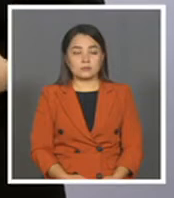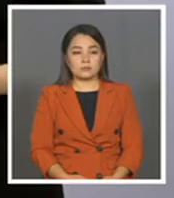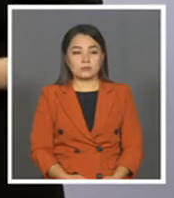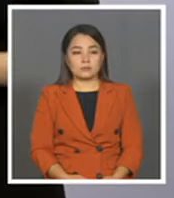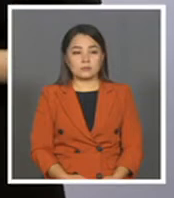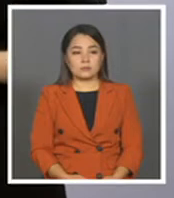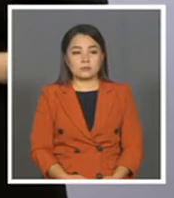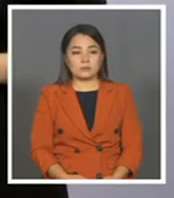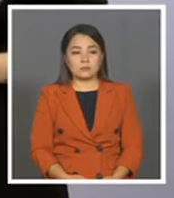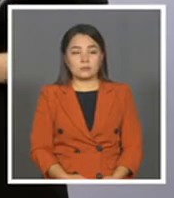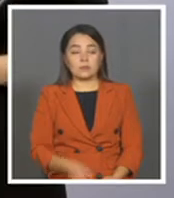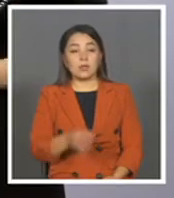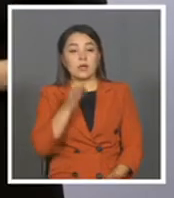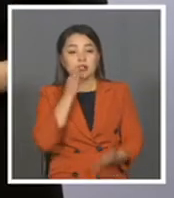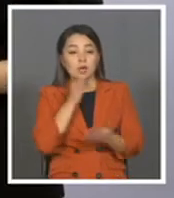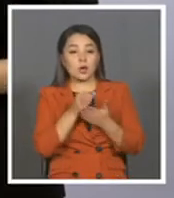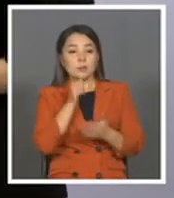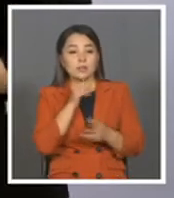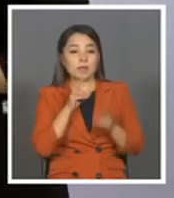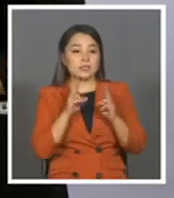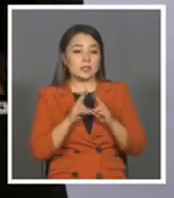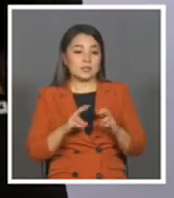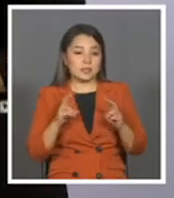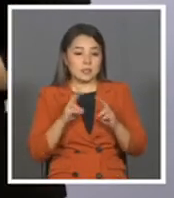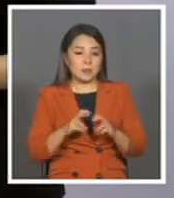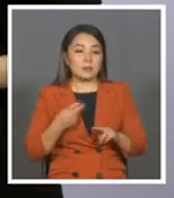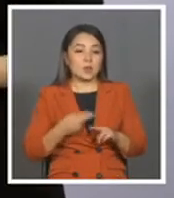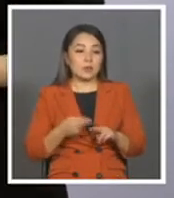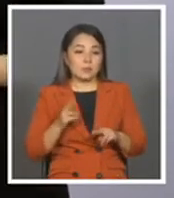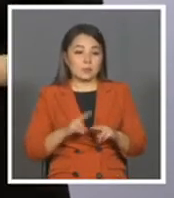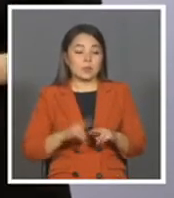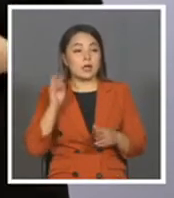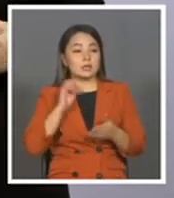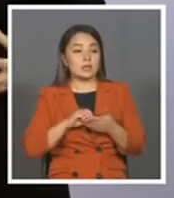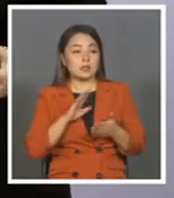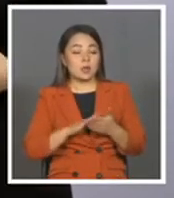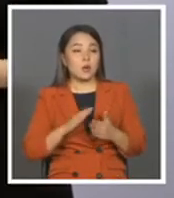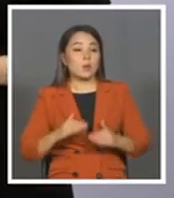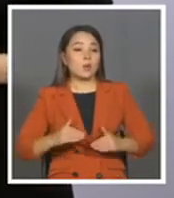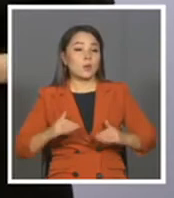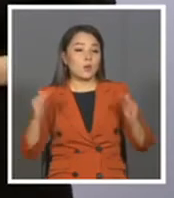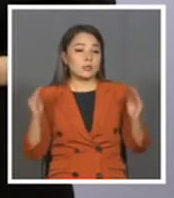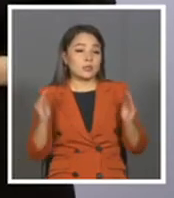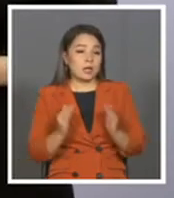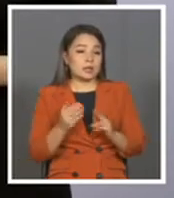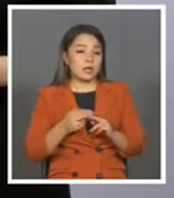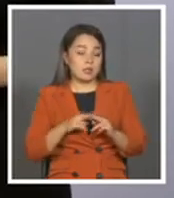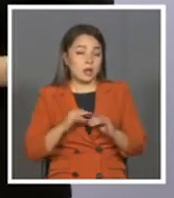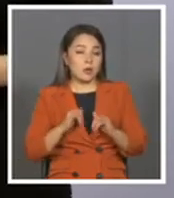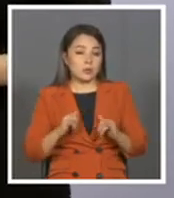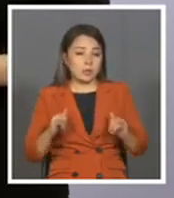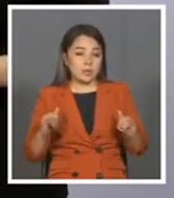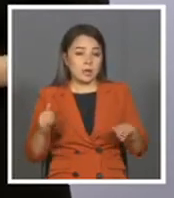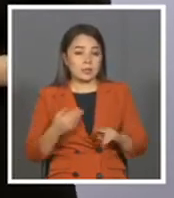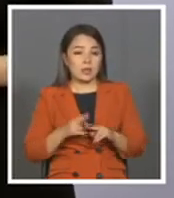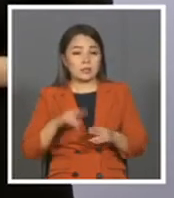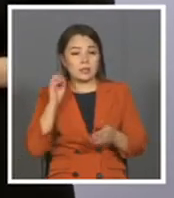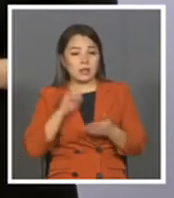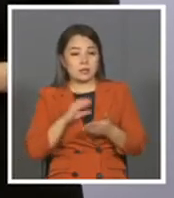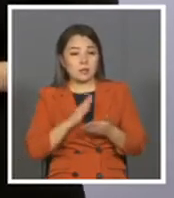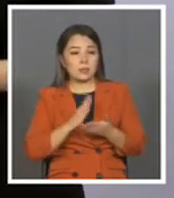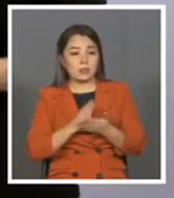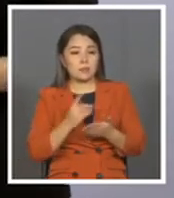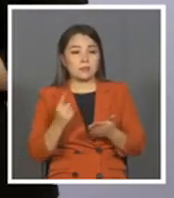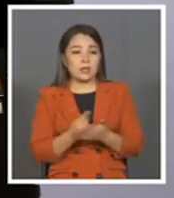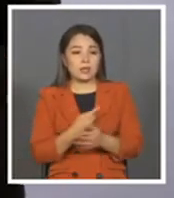Ал енді жауабын тексерейік. Сонымен сандарды өсу ретімен орналастыру дегеніміз, яғни берілген сандардың ішінен